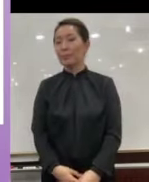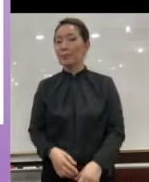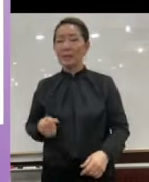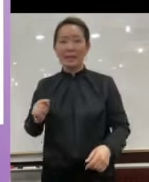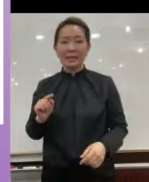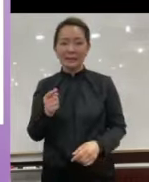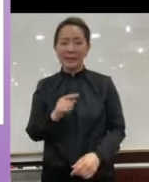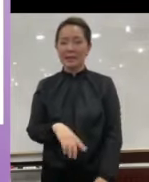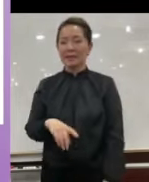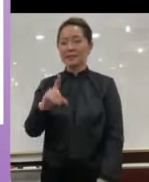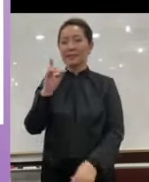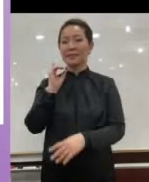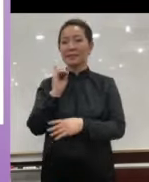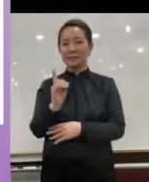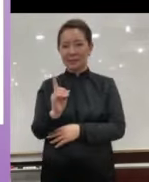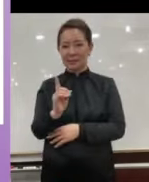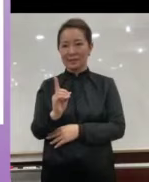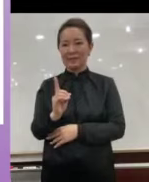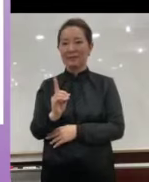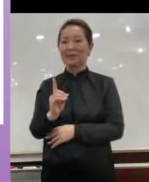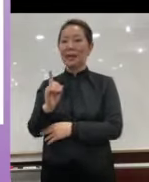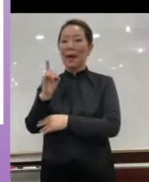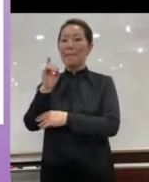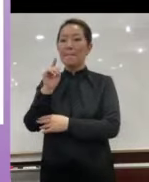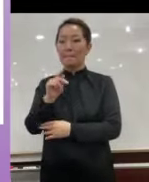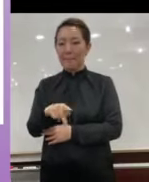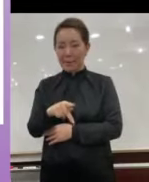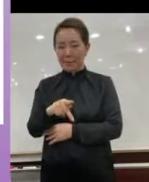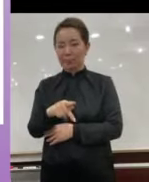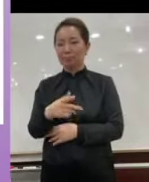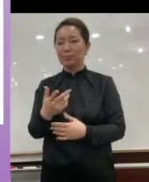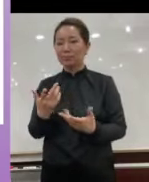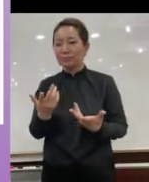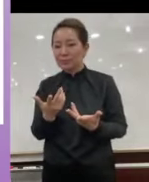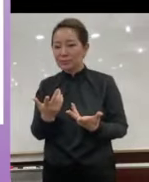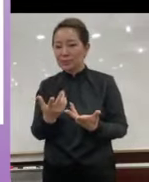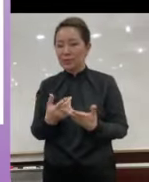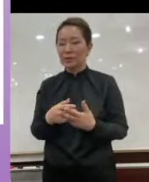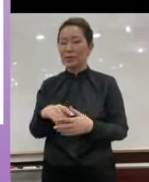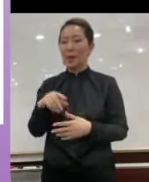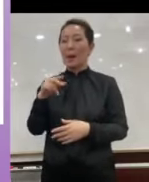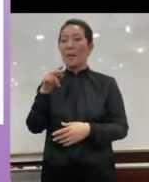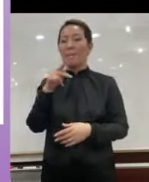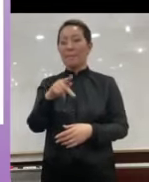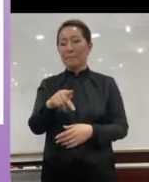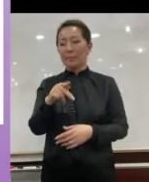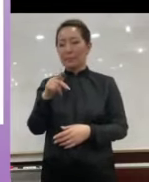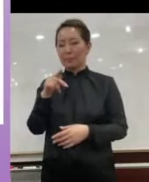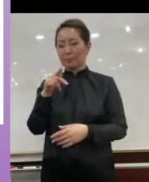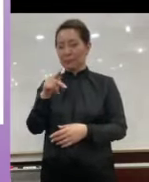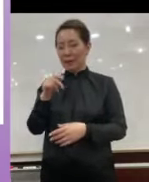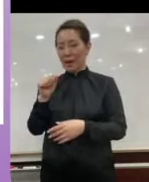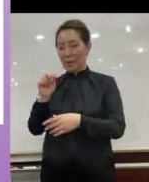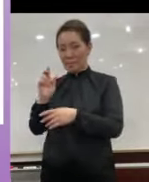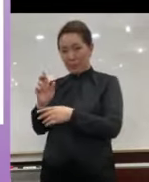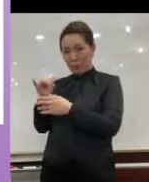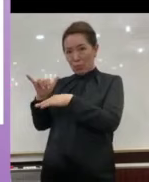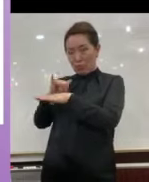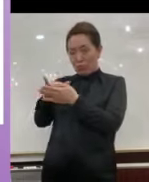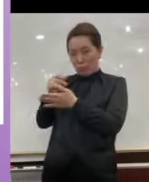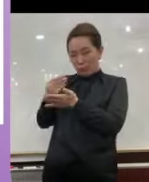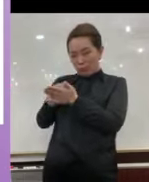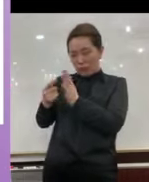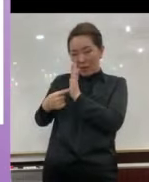Яагаад DPUB биш DPAP гэсэн бэ гэхээр бид нар PAP гэдэг үгийг гаргаж ирэхийг хүссэн.